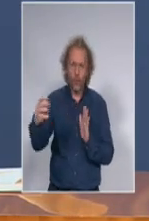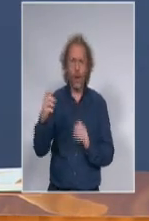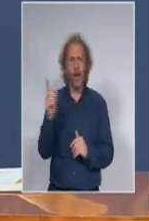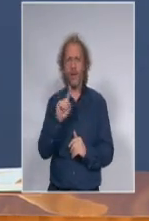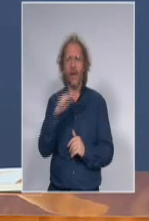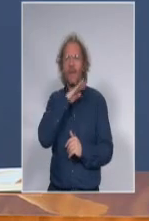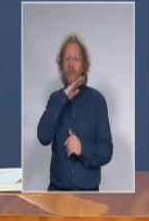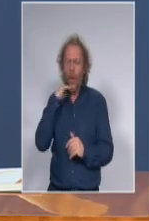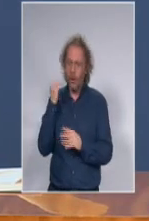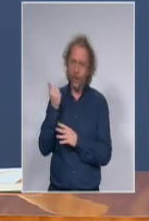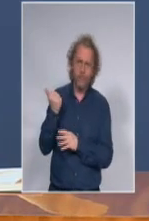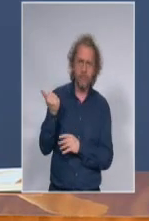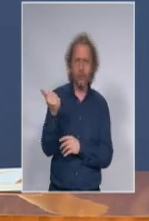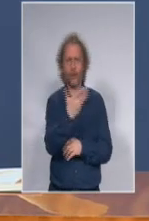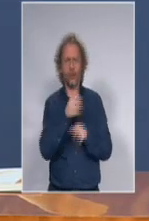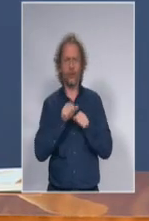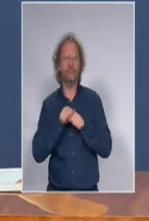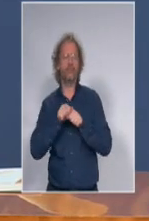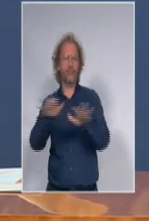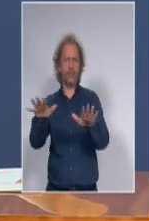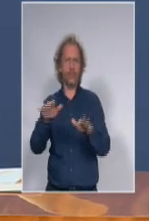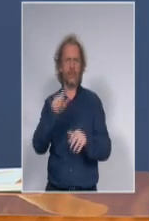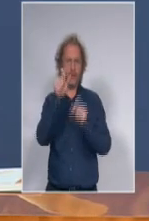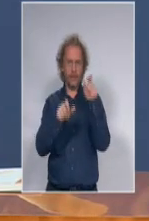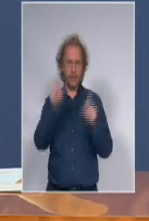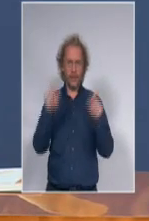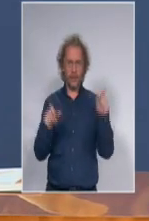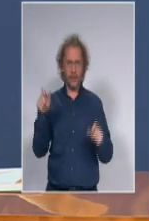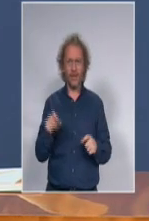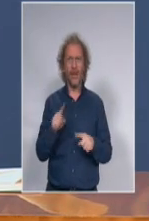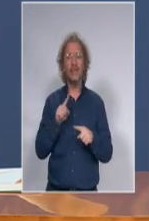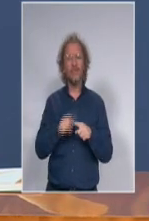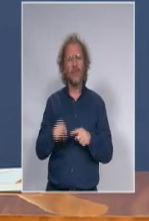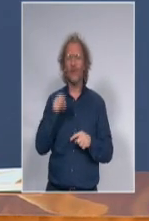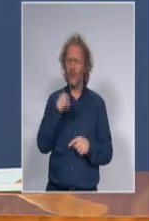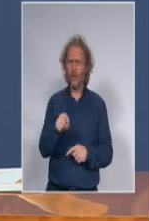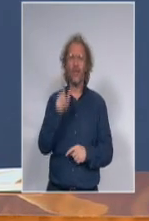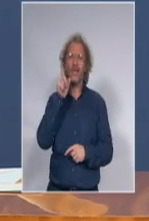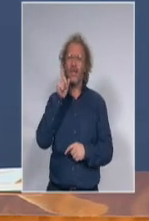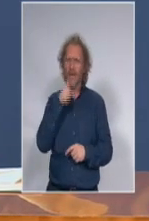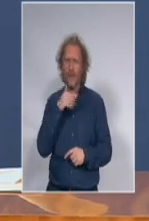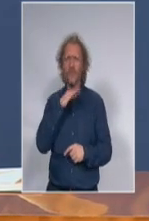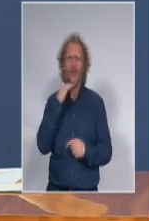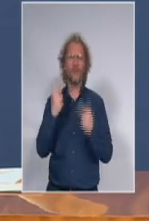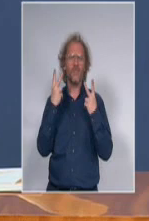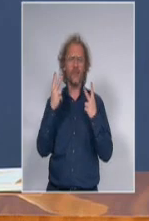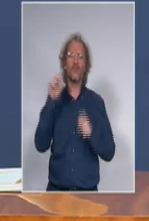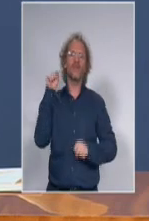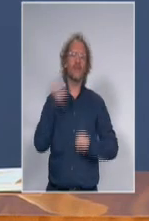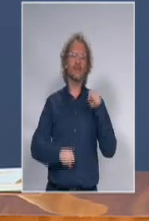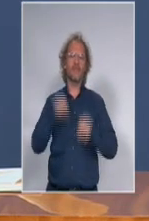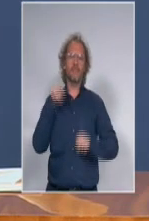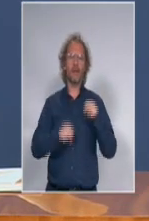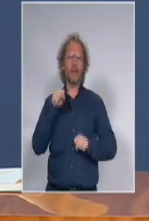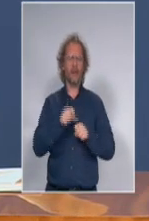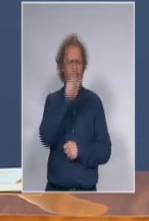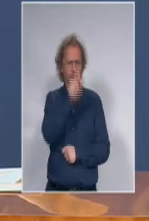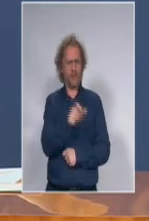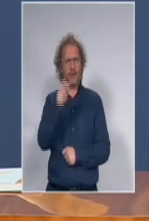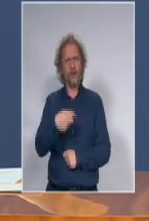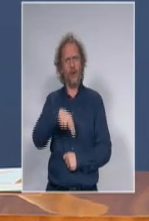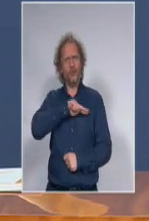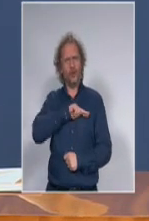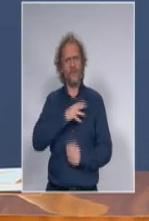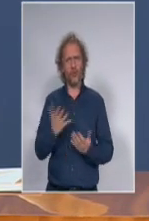možemo. Zato je od presudnog značaja disciplina naših ljudi. Mi ćemo aparate,